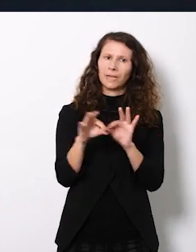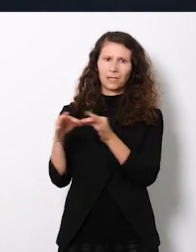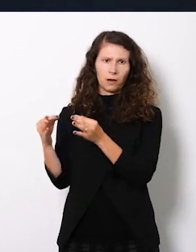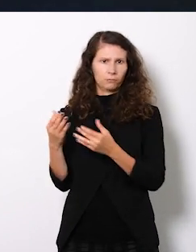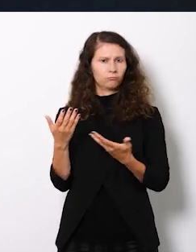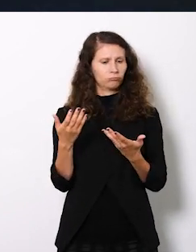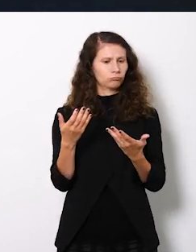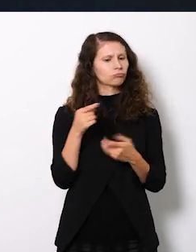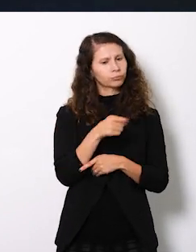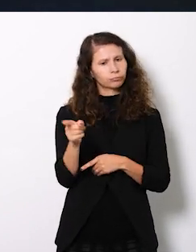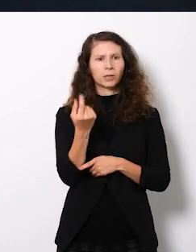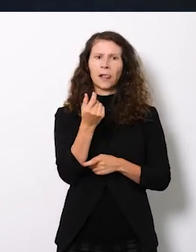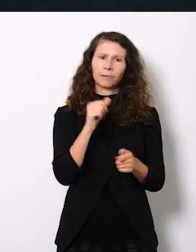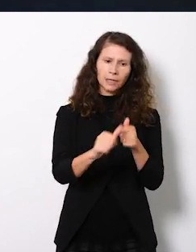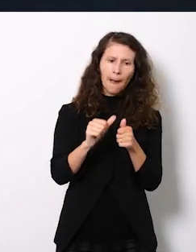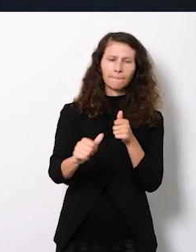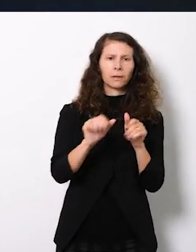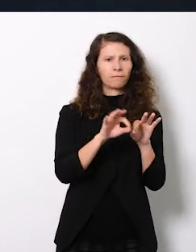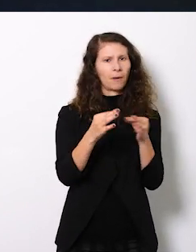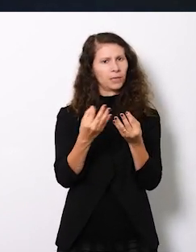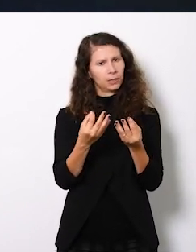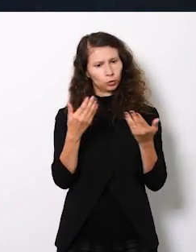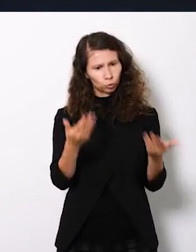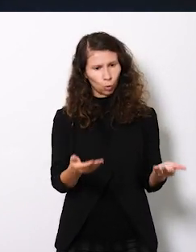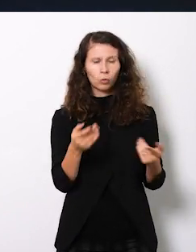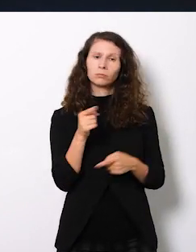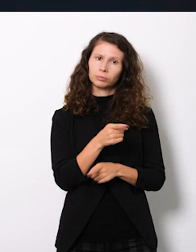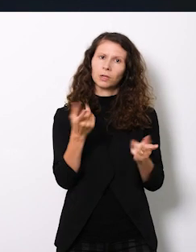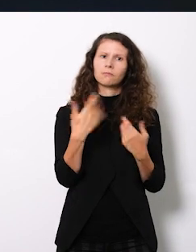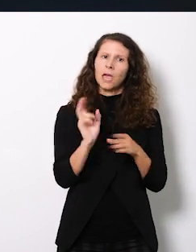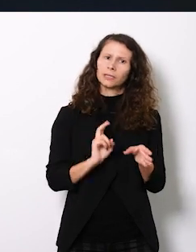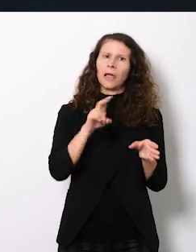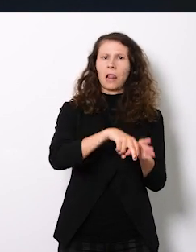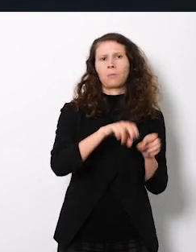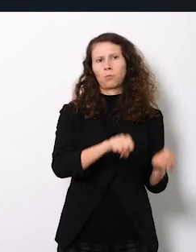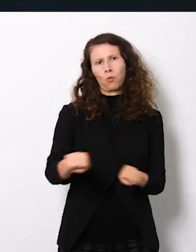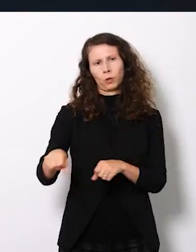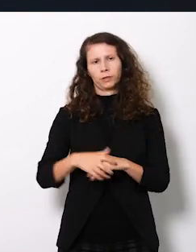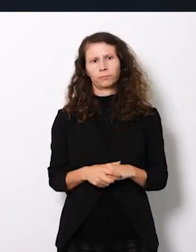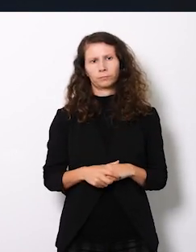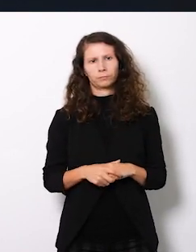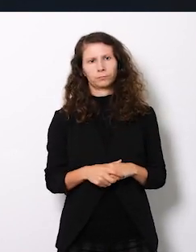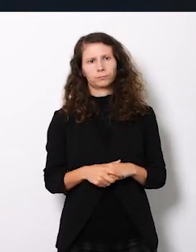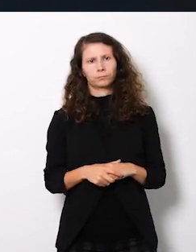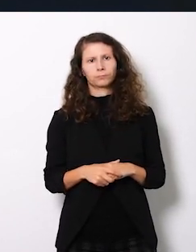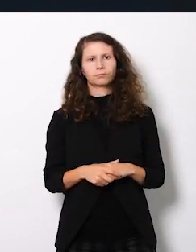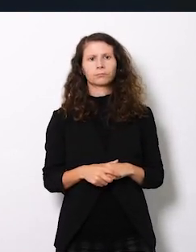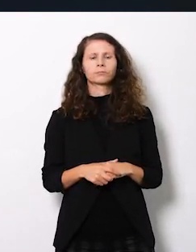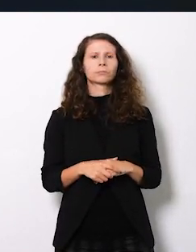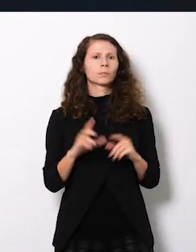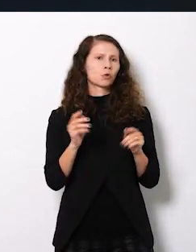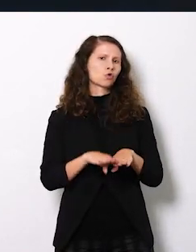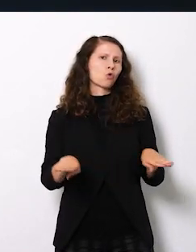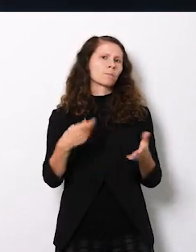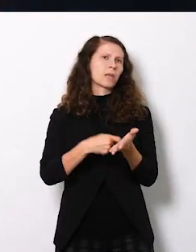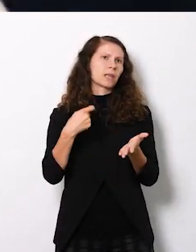das Geld knapp ist, mehr Teilhabe zu ermöglichen. Also das ist ein